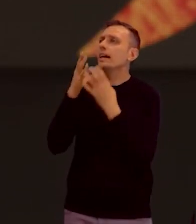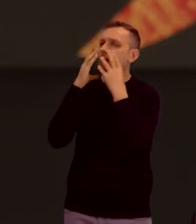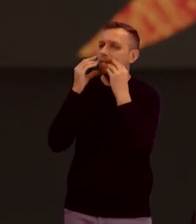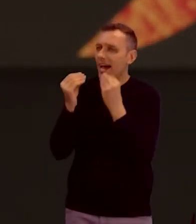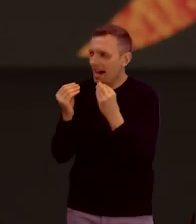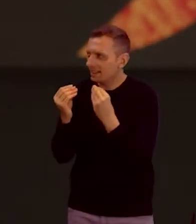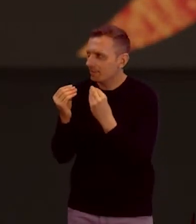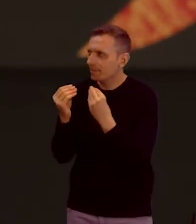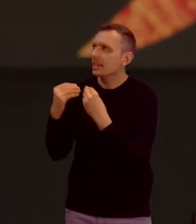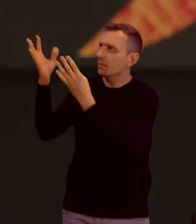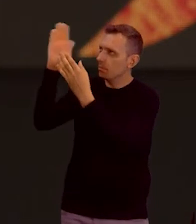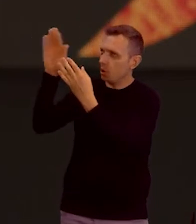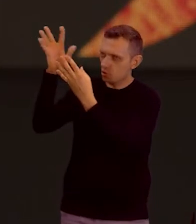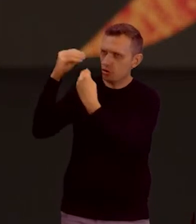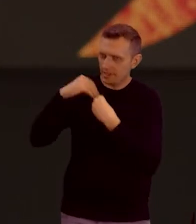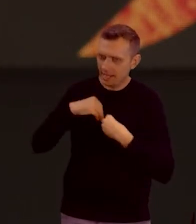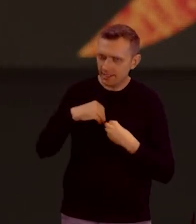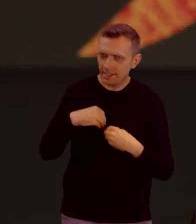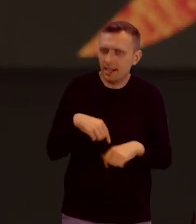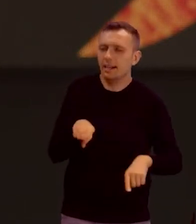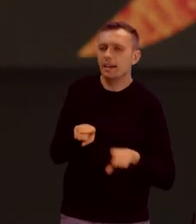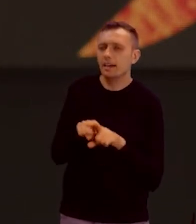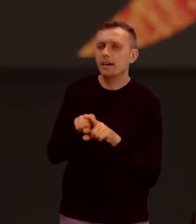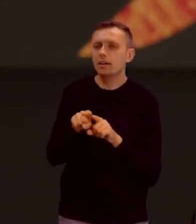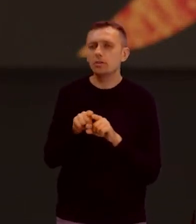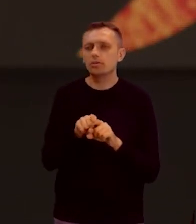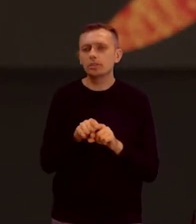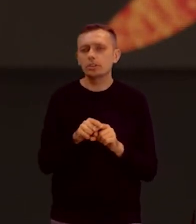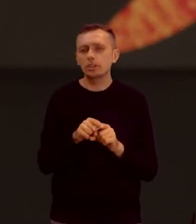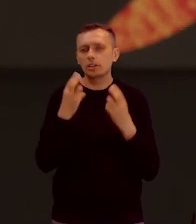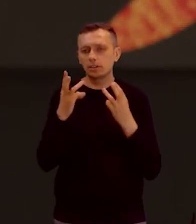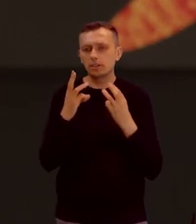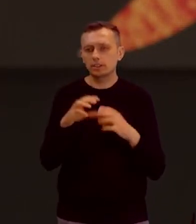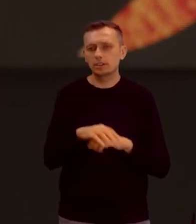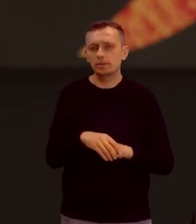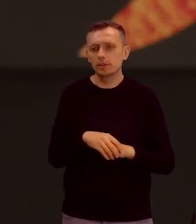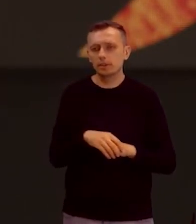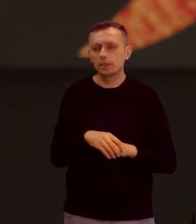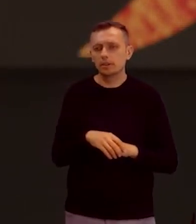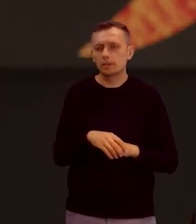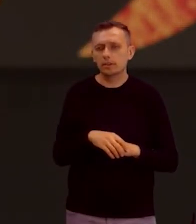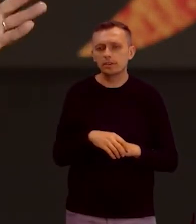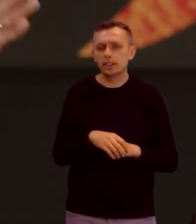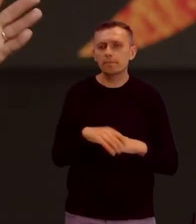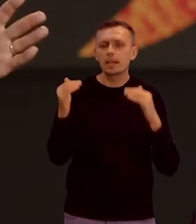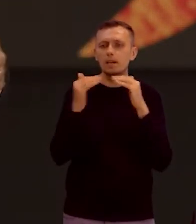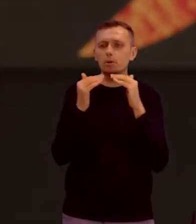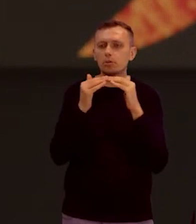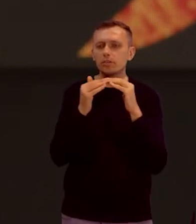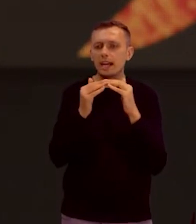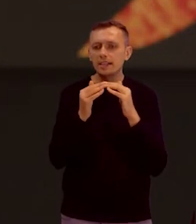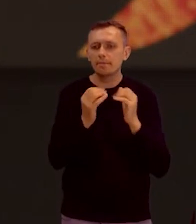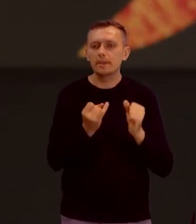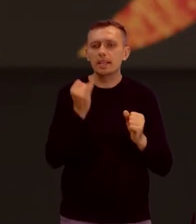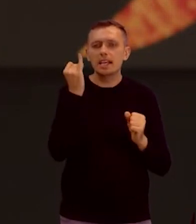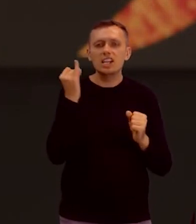Czym strzały w ręku wojownika, tym właśnie dzieci zrodzone w młodości. Wiecie, strzała jest mała, ale